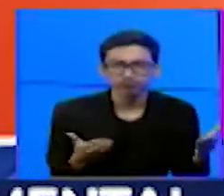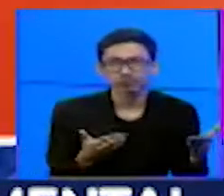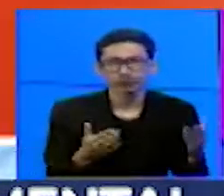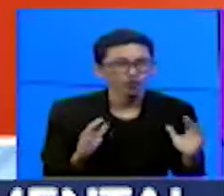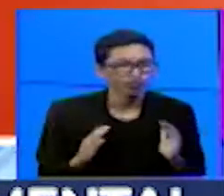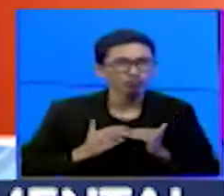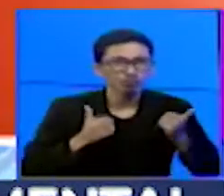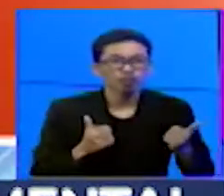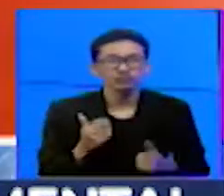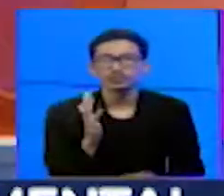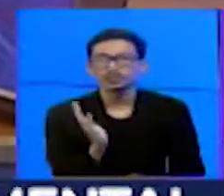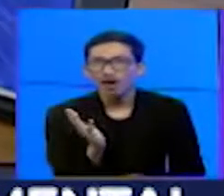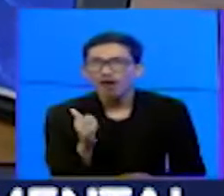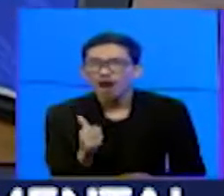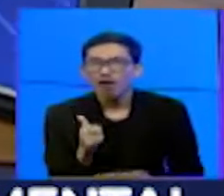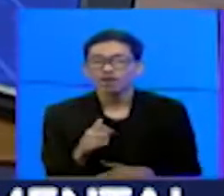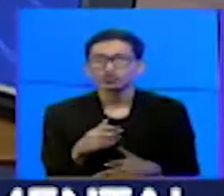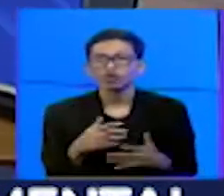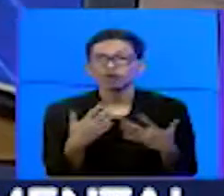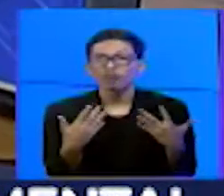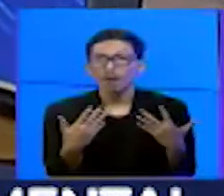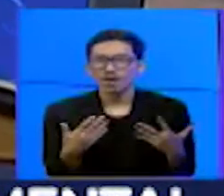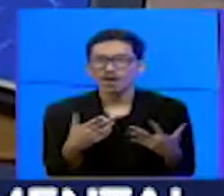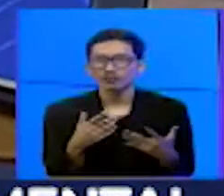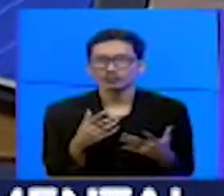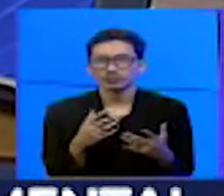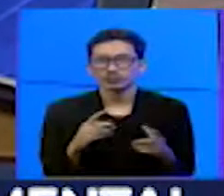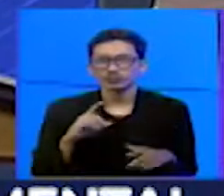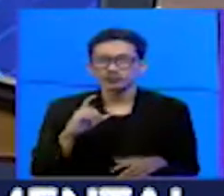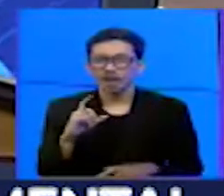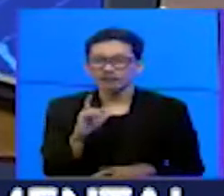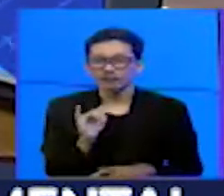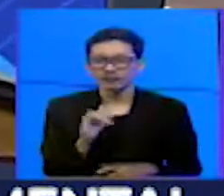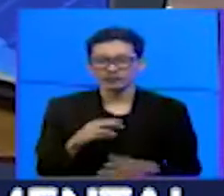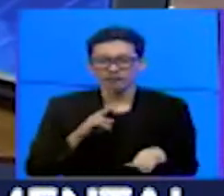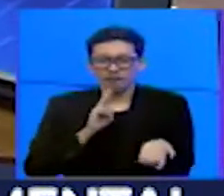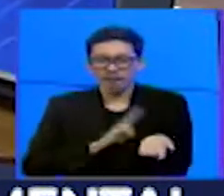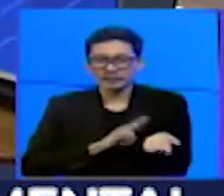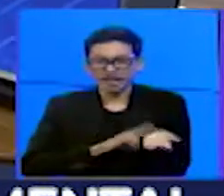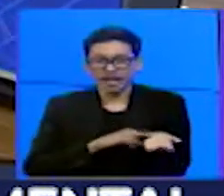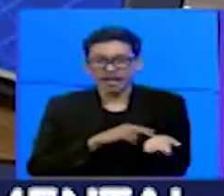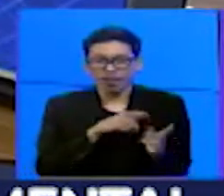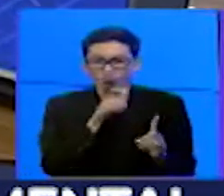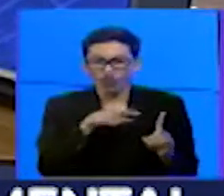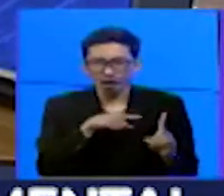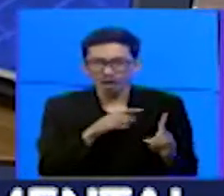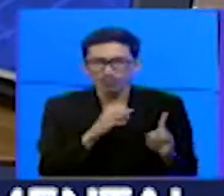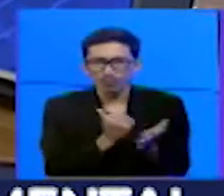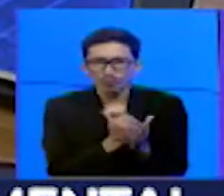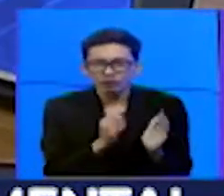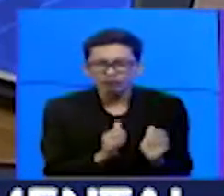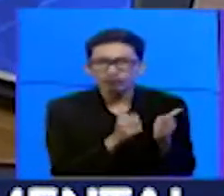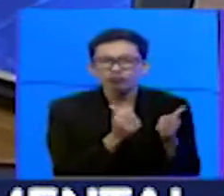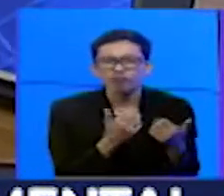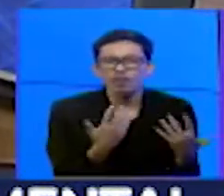Ini pendekatan psikologi seperti apa menurut Mbak Irma yang paling tepat untuk meyakinkan pasien agar pasien bisa segera sembuh?